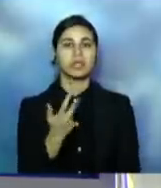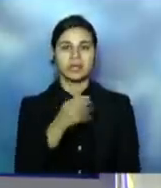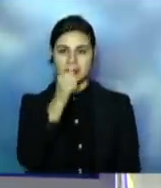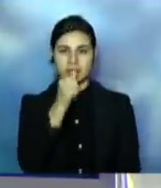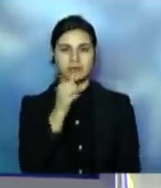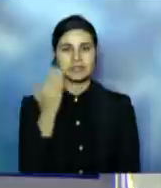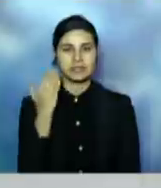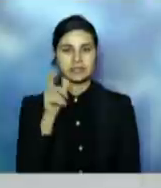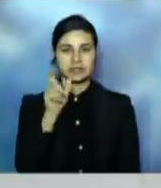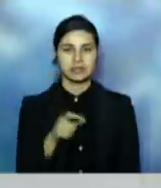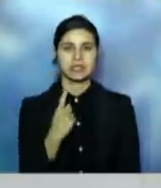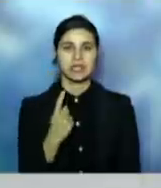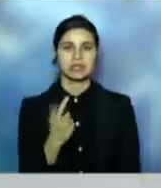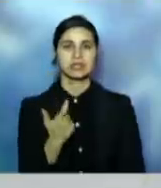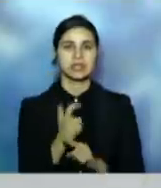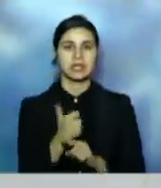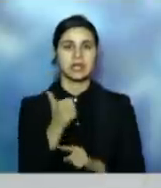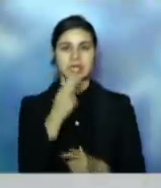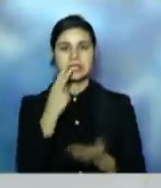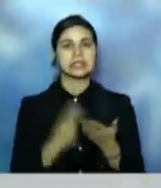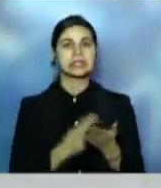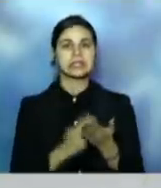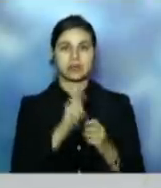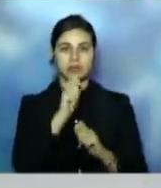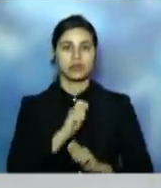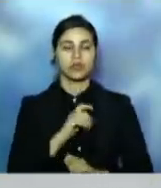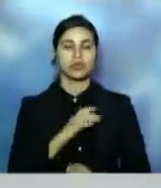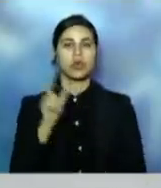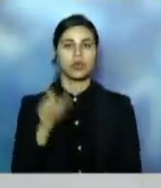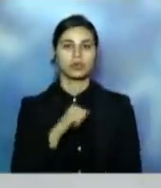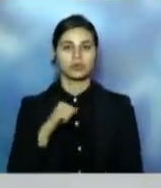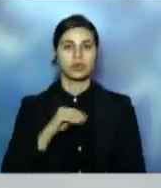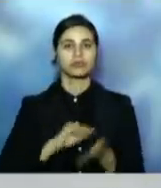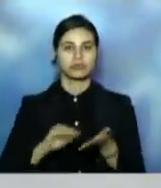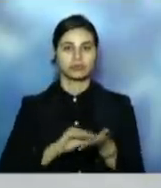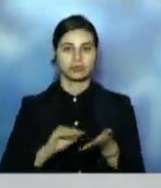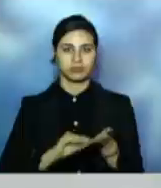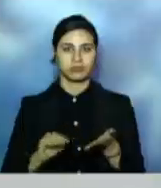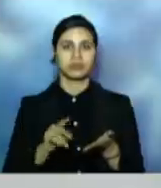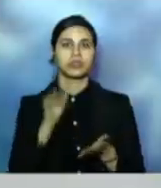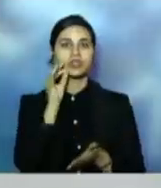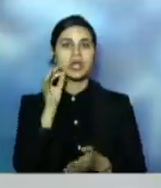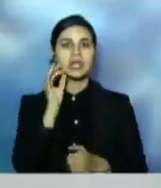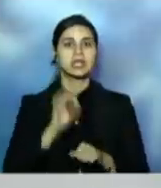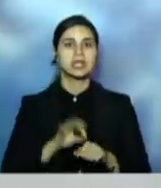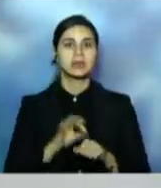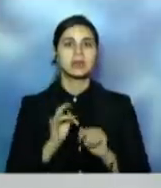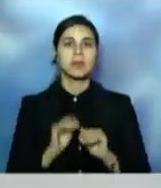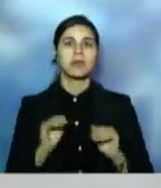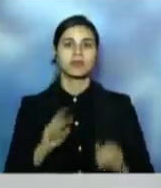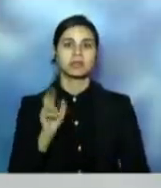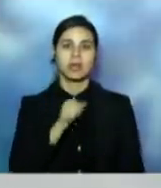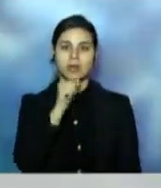თვის წინ თქვენმე ერთი შესანიშნავი წიგნი მაჩუქეთ, თქვენი ავტორობით გამოსული, შაქრიანი დიაბეტი ბავშვებსა